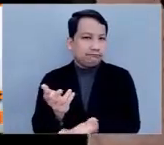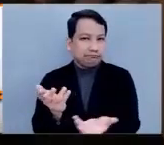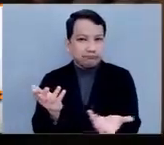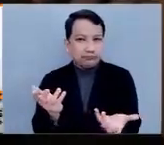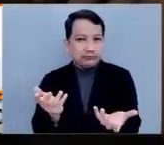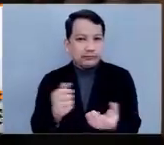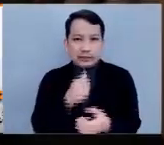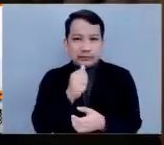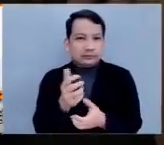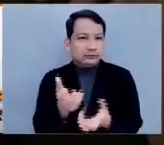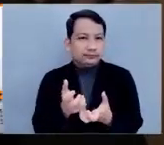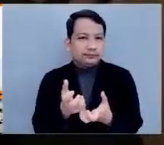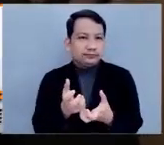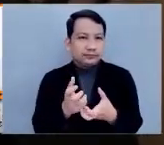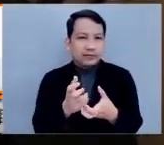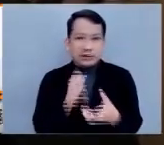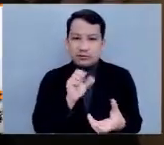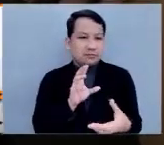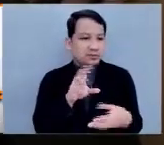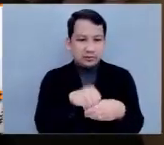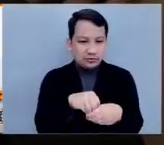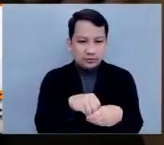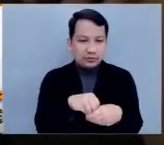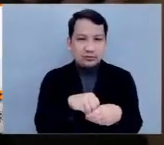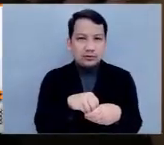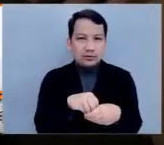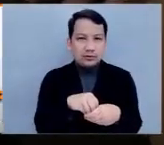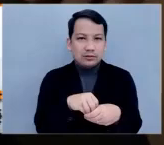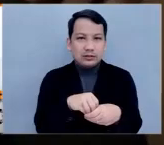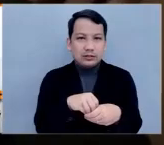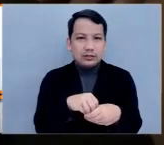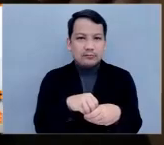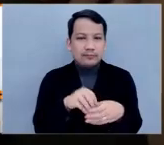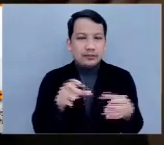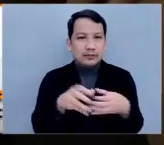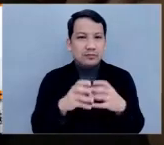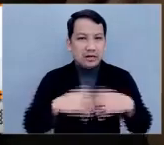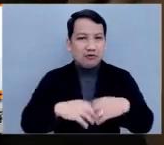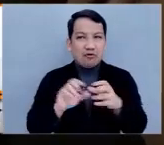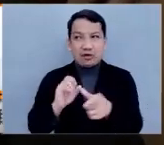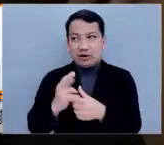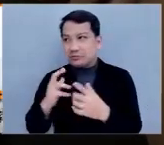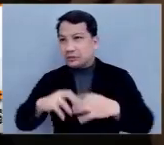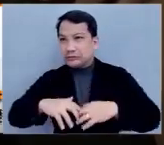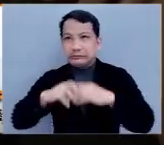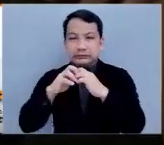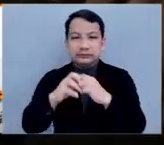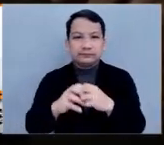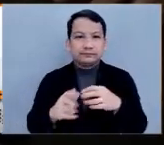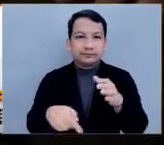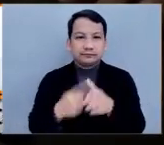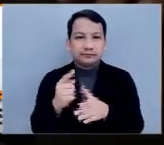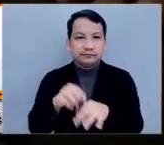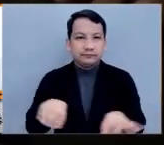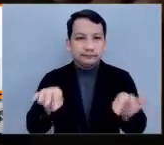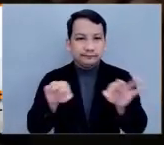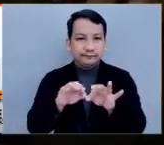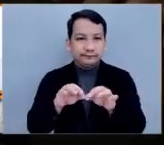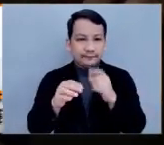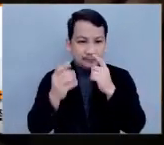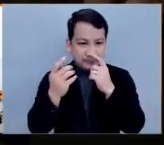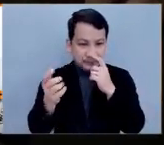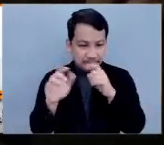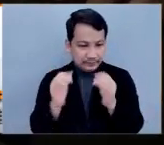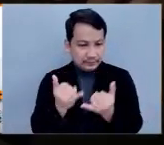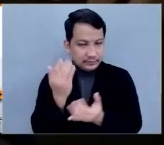yung ayaw nilang mag-consolidate, no? Dahil sa tingin namin, this is one of an important component of the